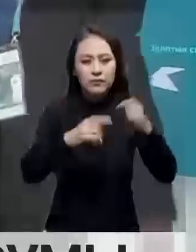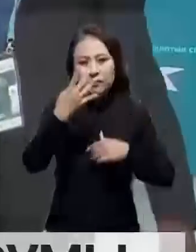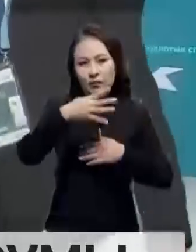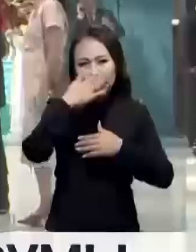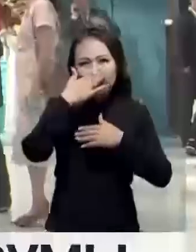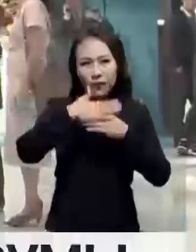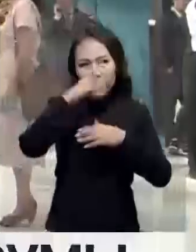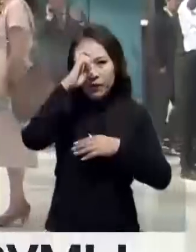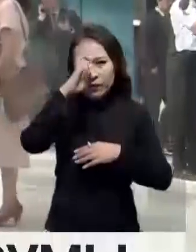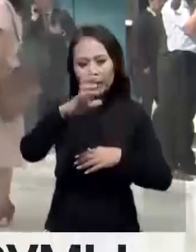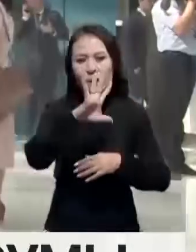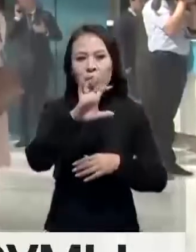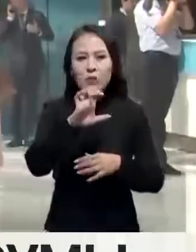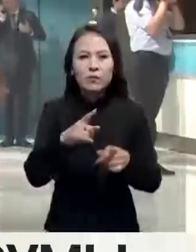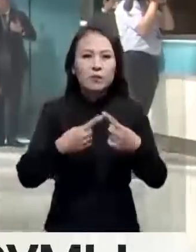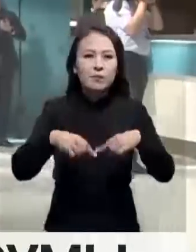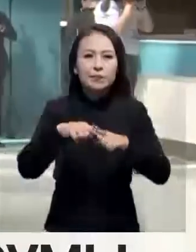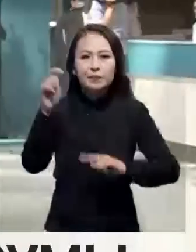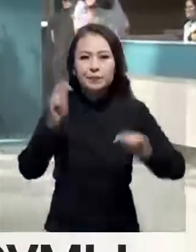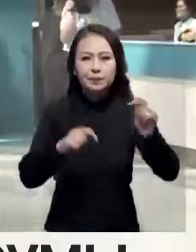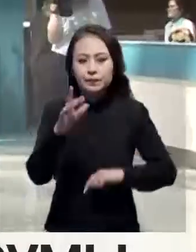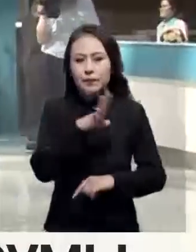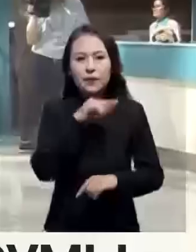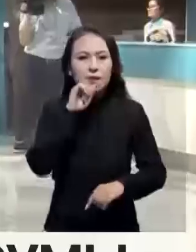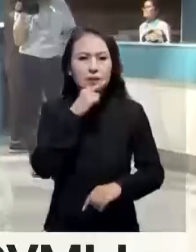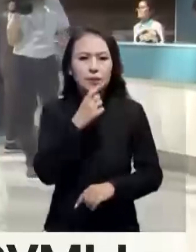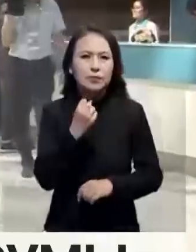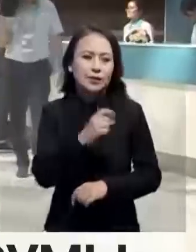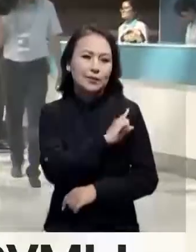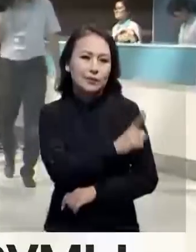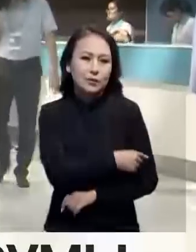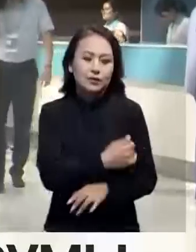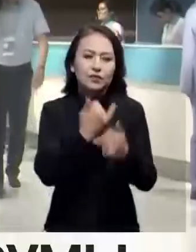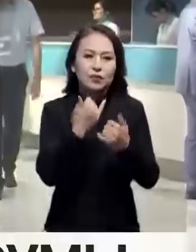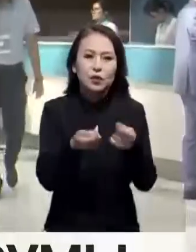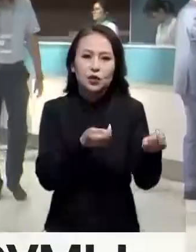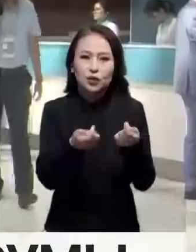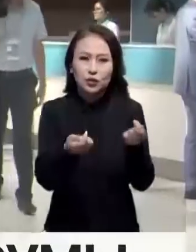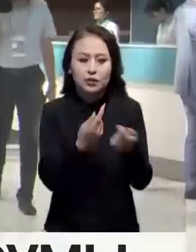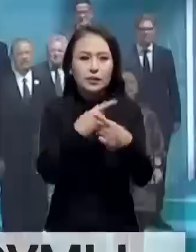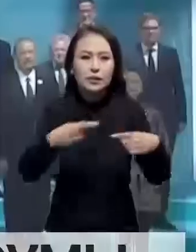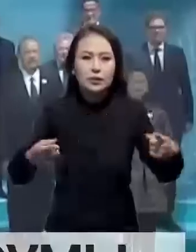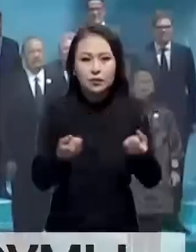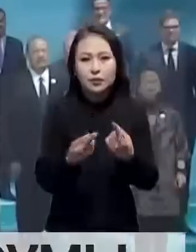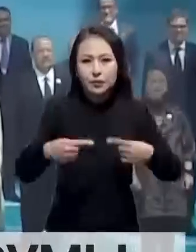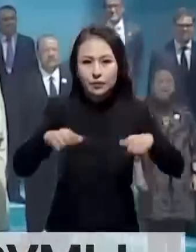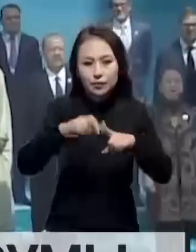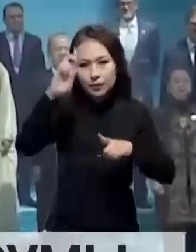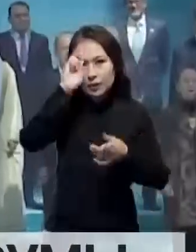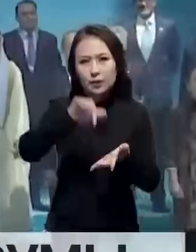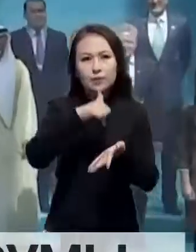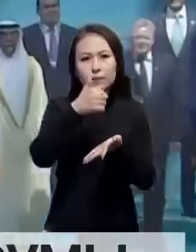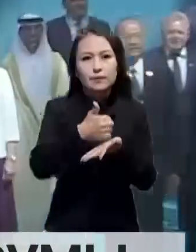елден 500-ге тарта адам келді. Белді сарапшы экономистер, Алпауыт компания жетекшілері, түрлі ұйымдар мен мемлекет